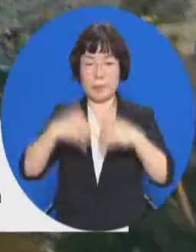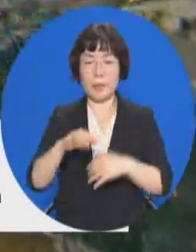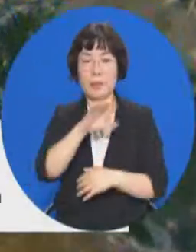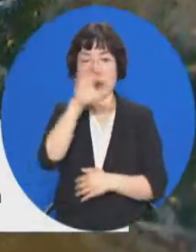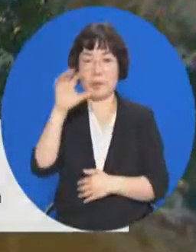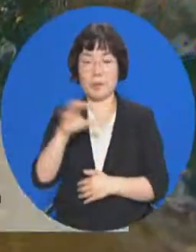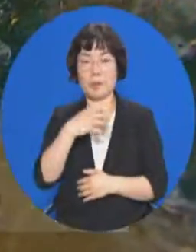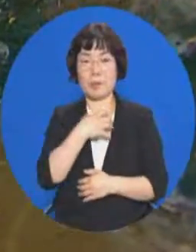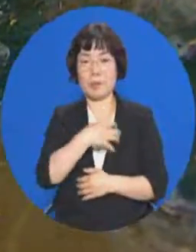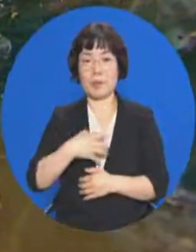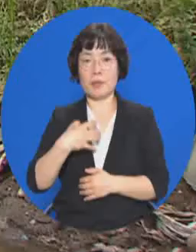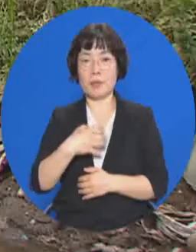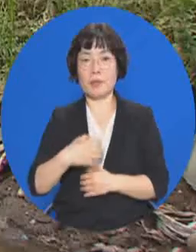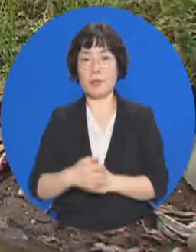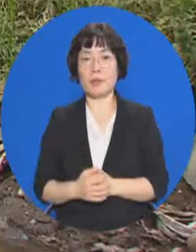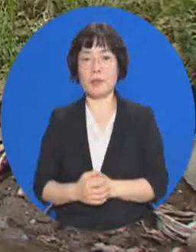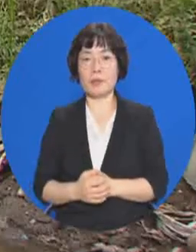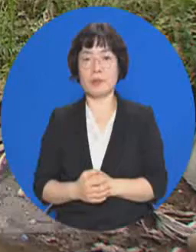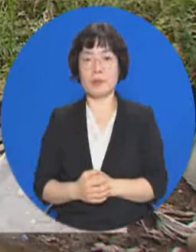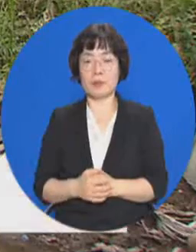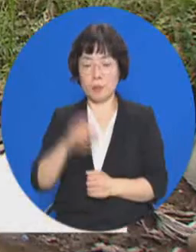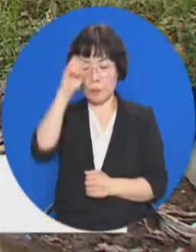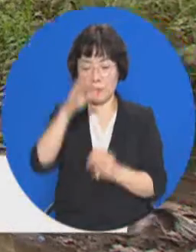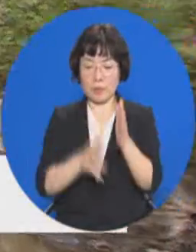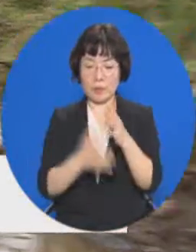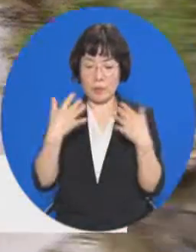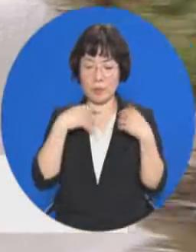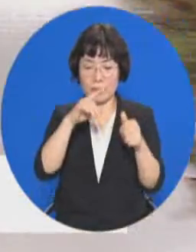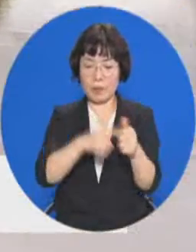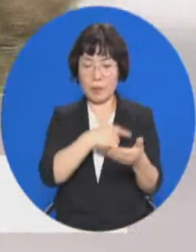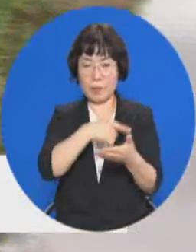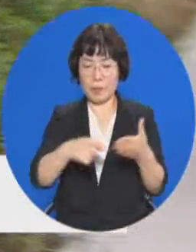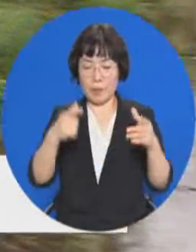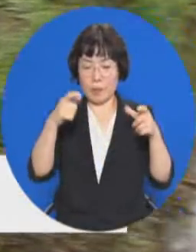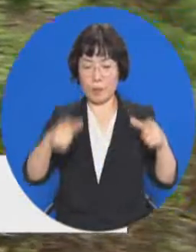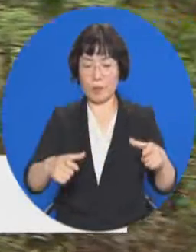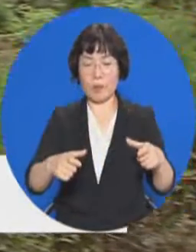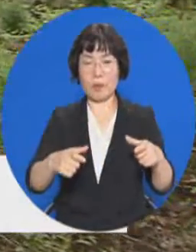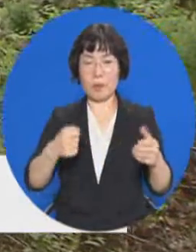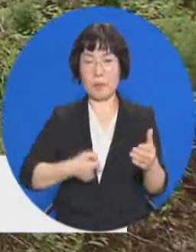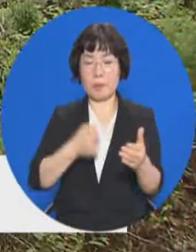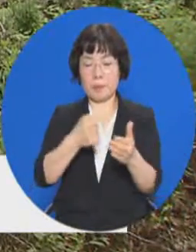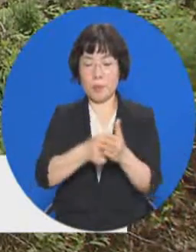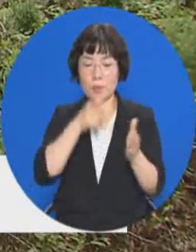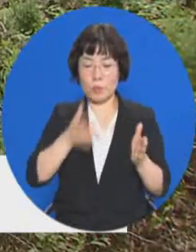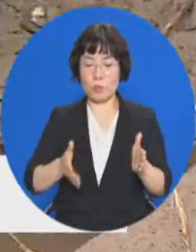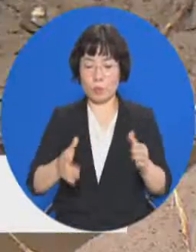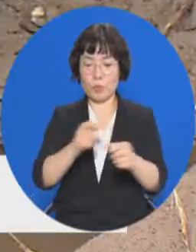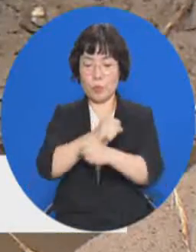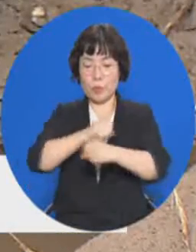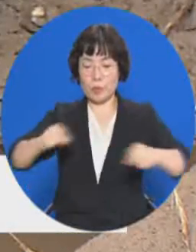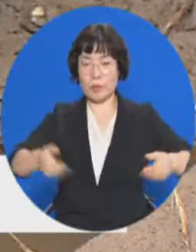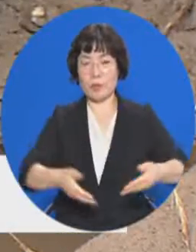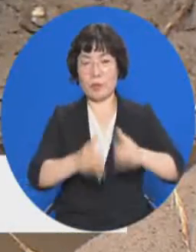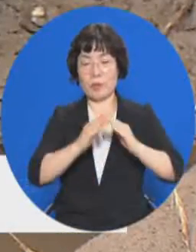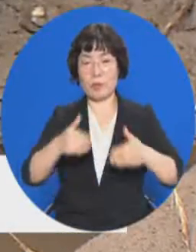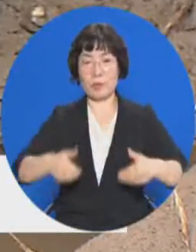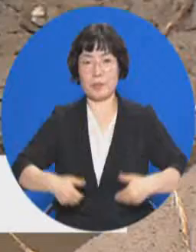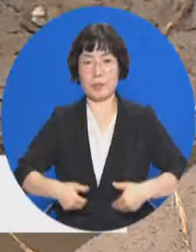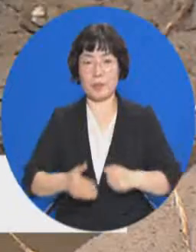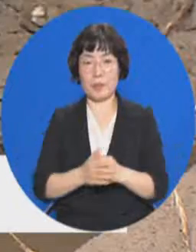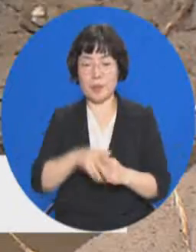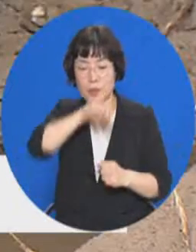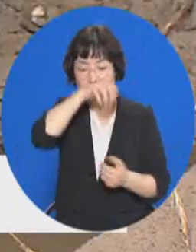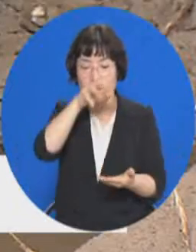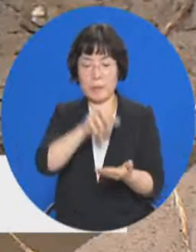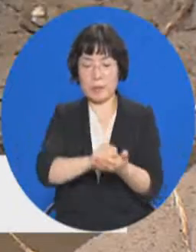수 있기 때문입니다. 광양시도 자연재해 위험지구 지정과 배수로 확대 설치가 필요하다는 입장이지만